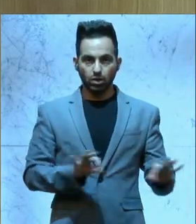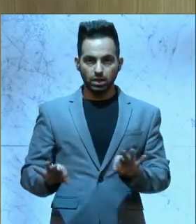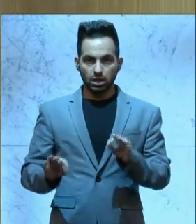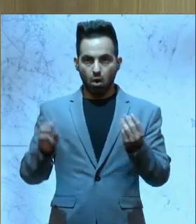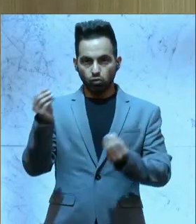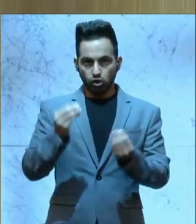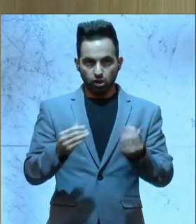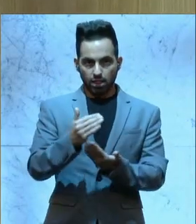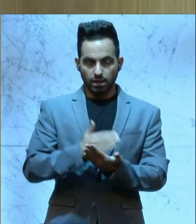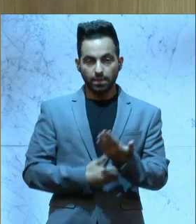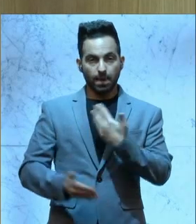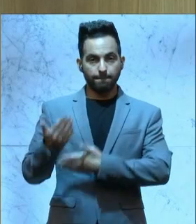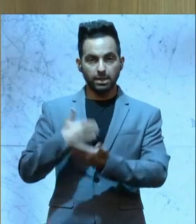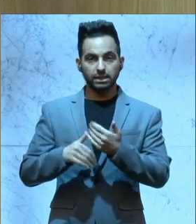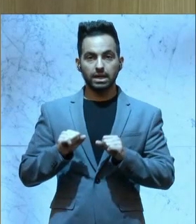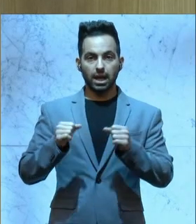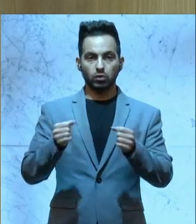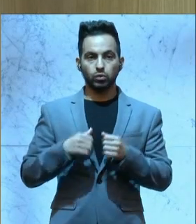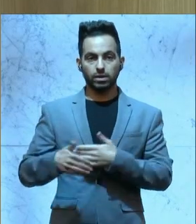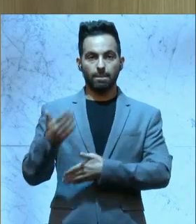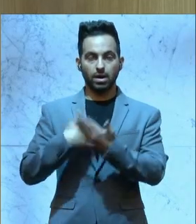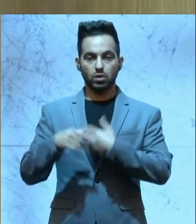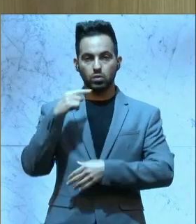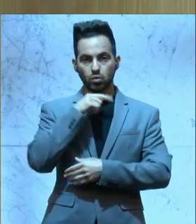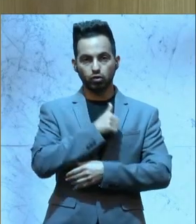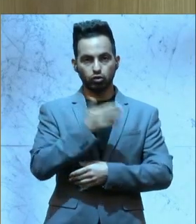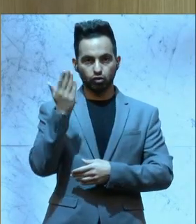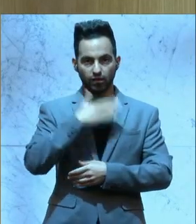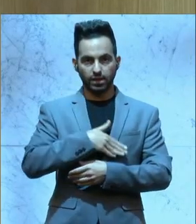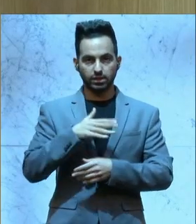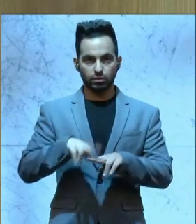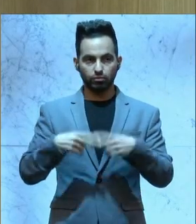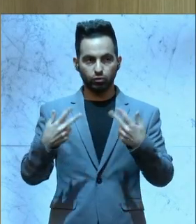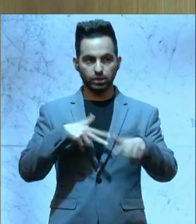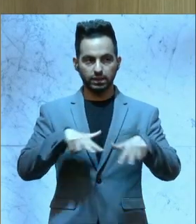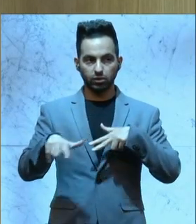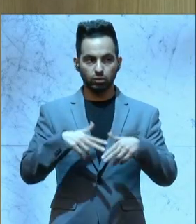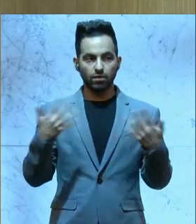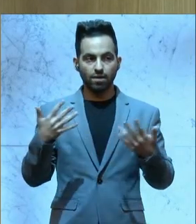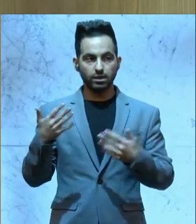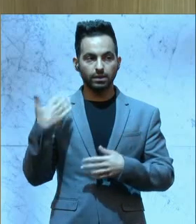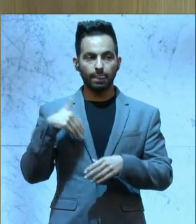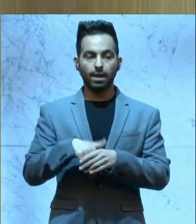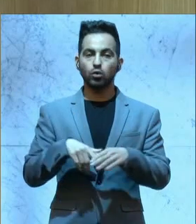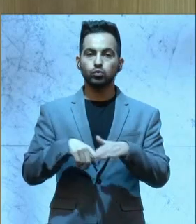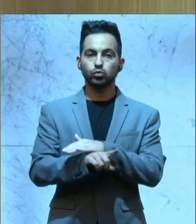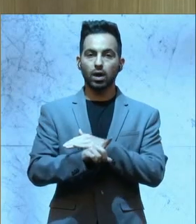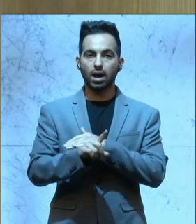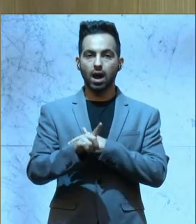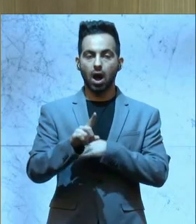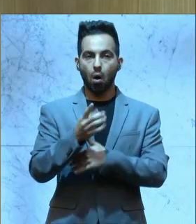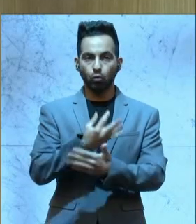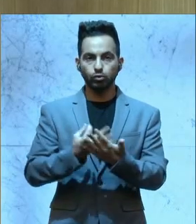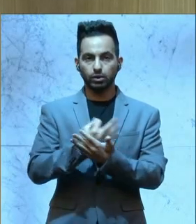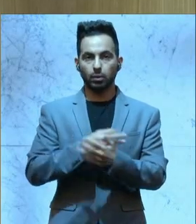ausgestaltet. Die damalige Reaktion der damaligen rot-schwarzen Bundesregierung war nichts anderes, als die Zugänge zur Ausbildung, zur